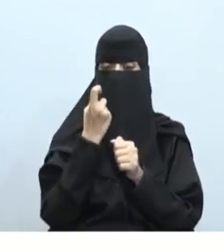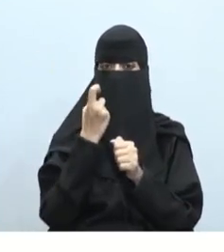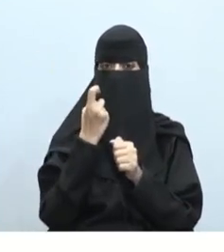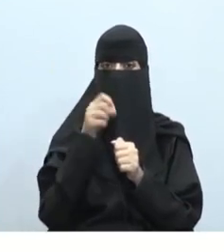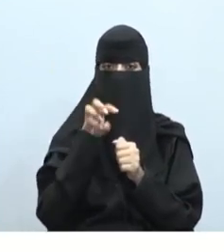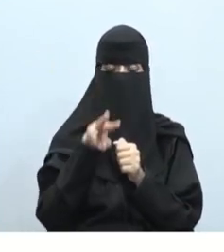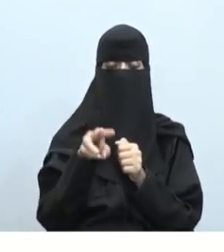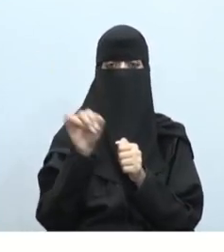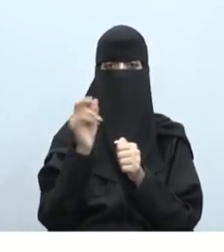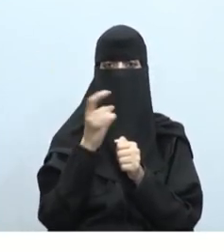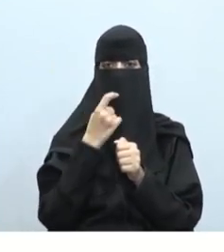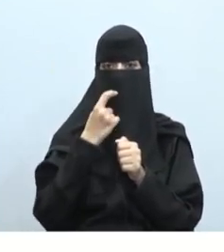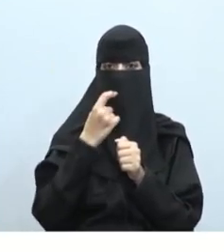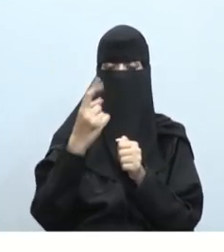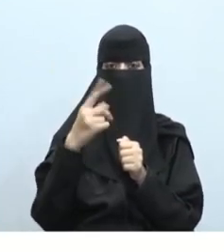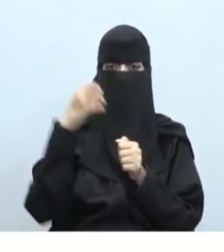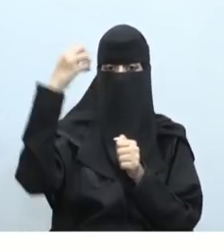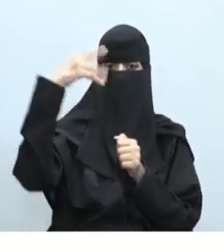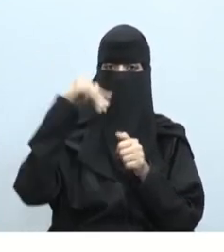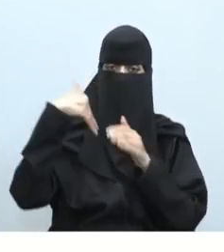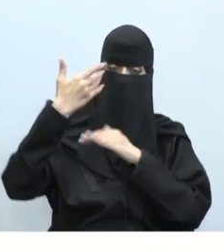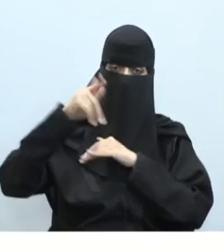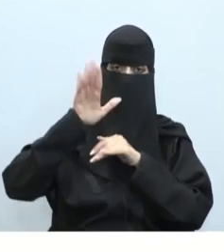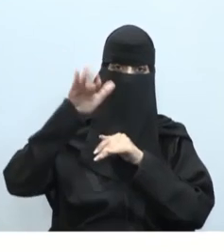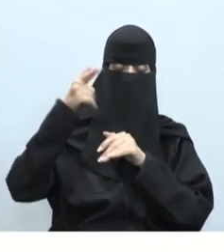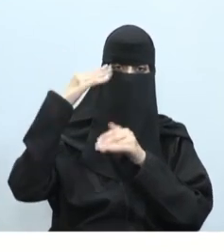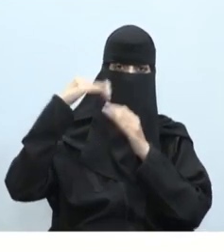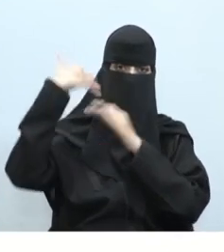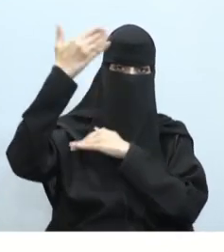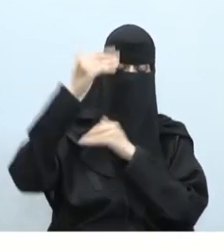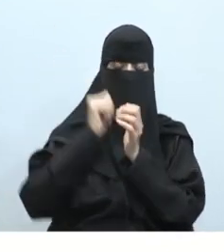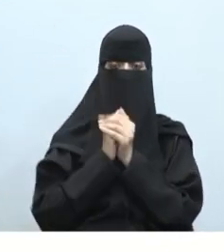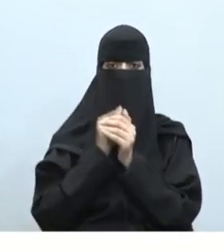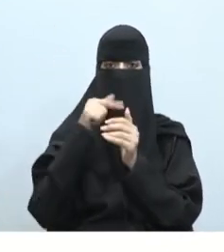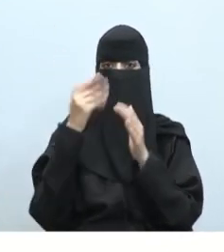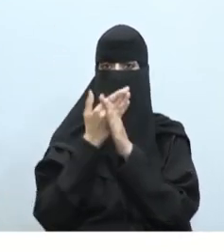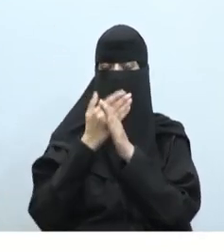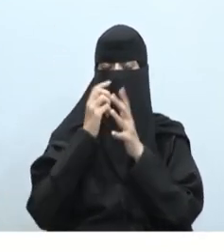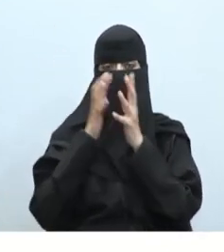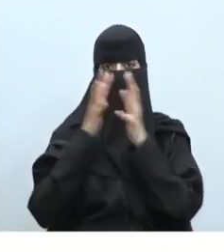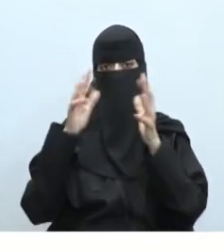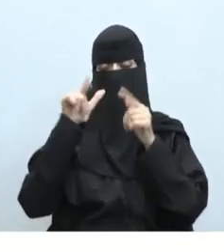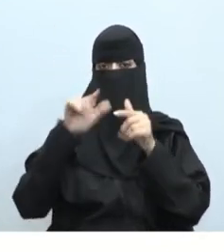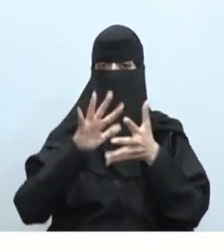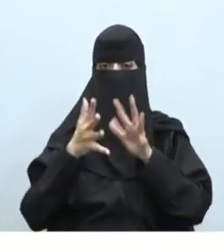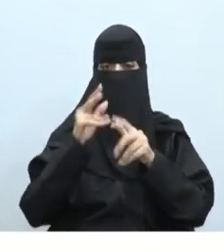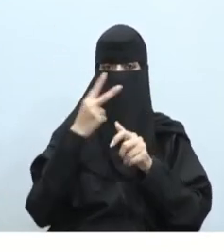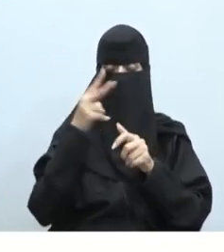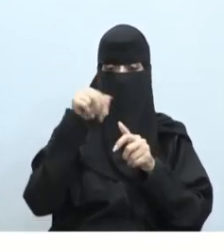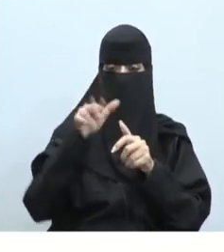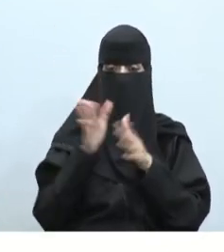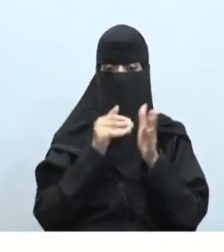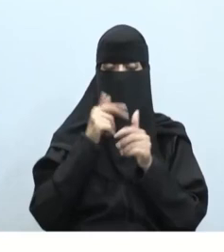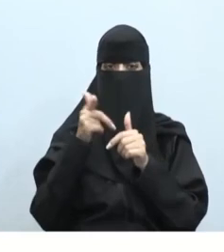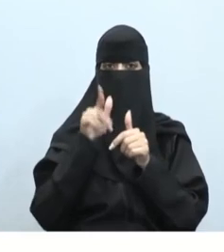الضوئيه كما ذكرت لكم سوف نتعرف على السنين الضوئيه في الدروس القادمه وبسب حجمه الهائل يمكن ان نراها او